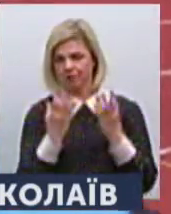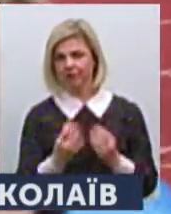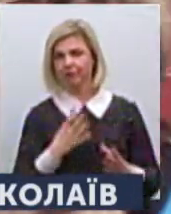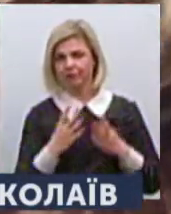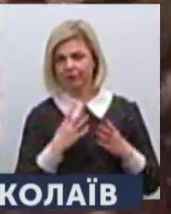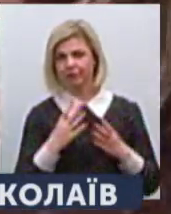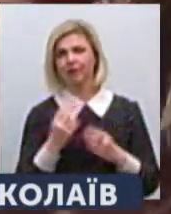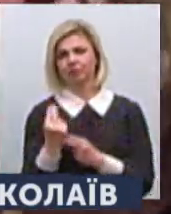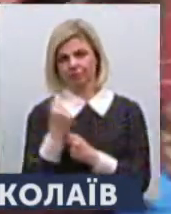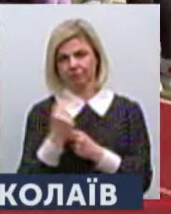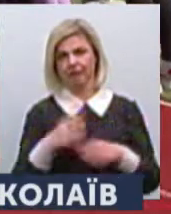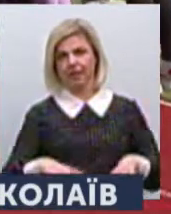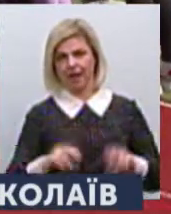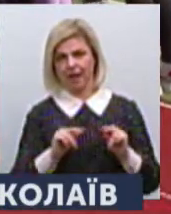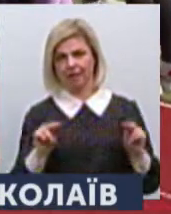поради тренера.